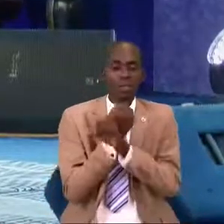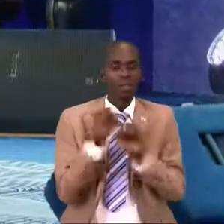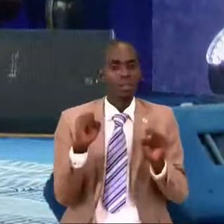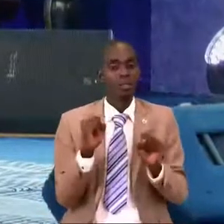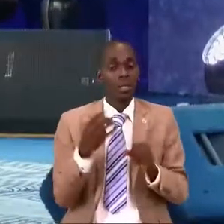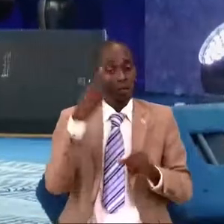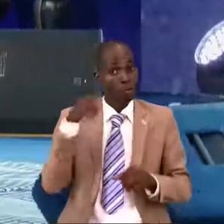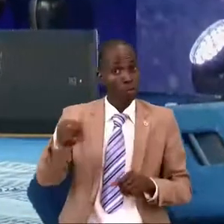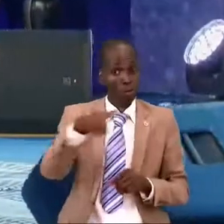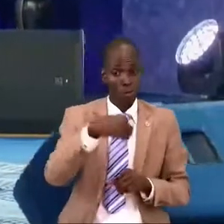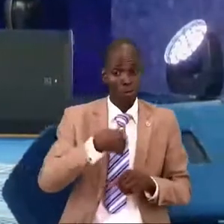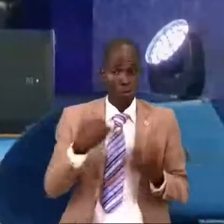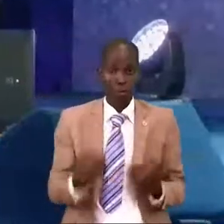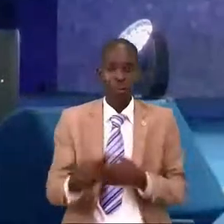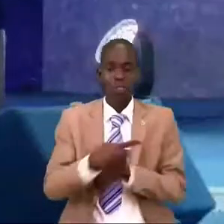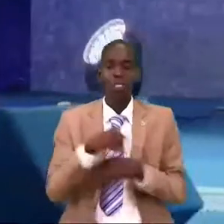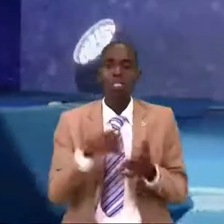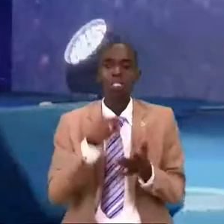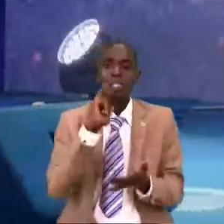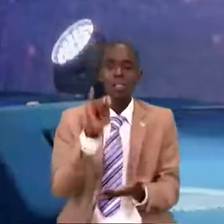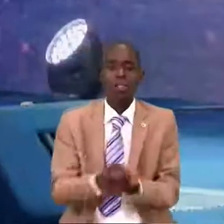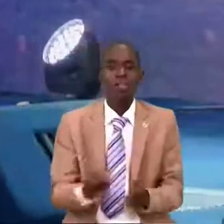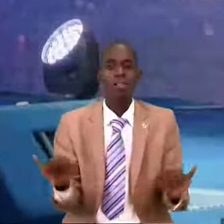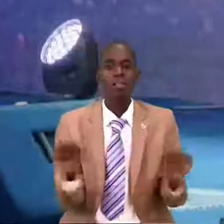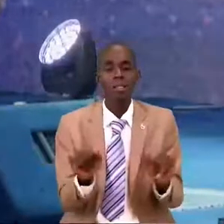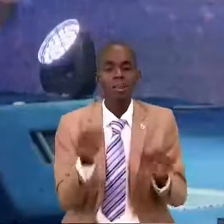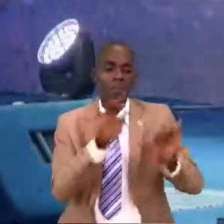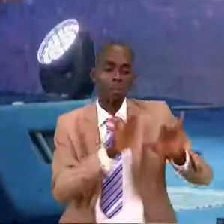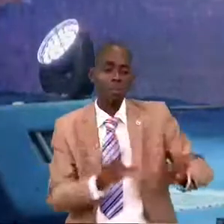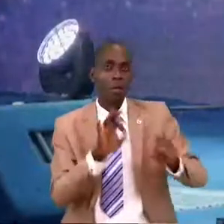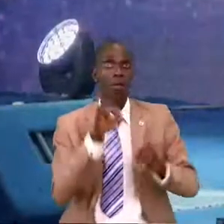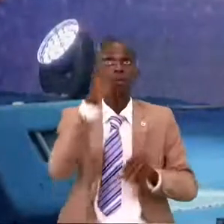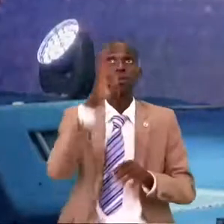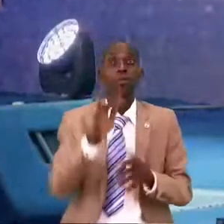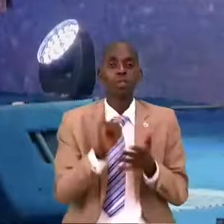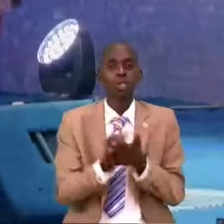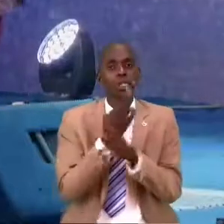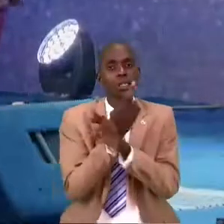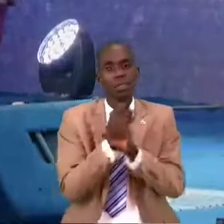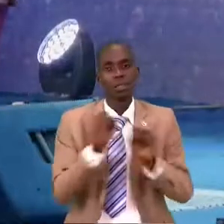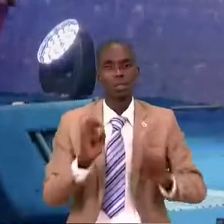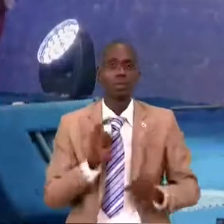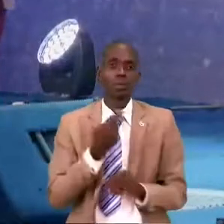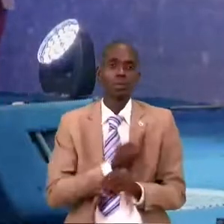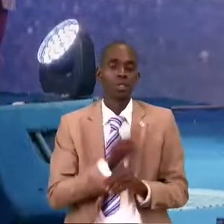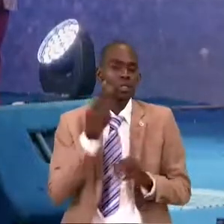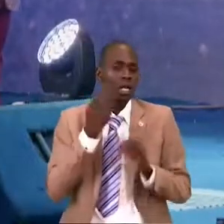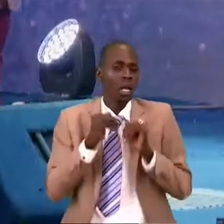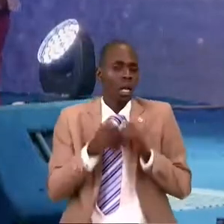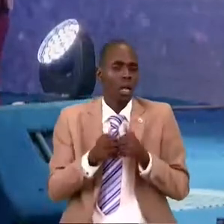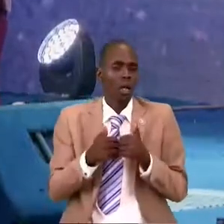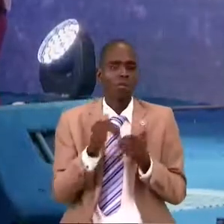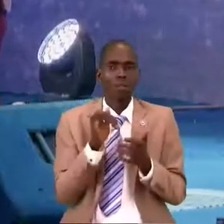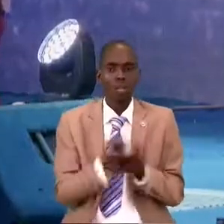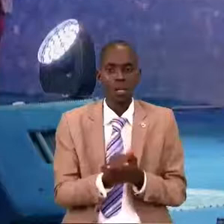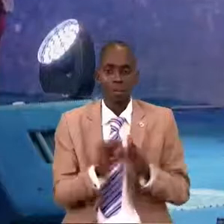nous rachète. Voyons comment cette miséricorde agit dans nos vies, agit dans la vie de tout